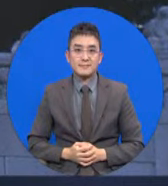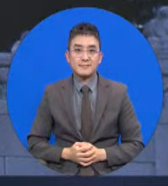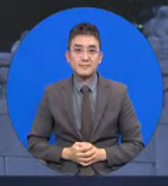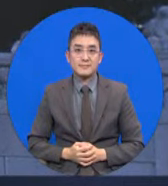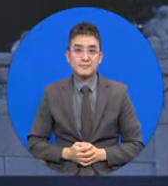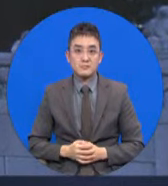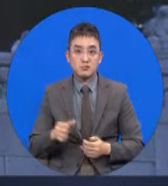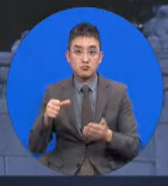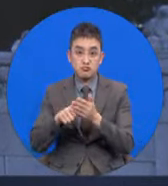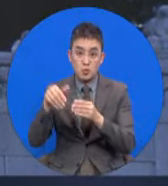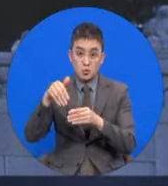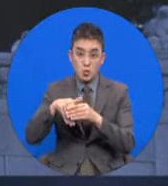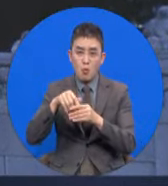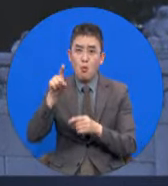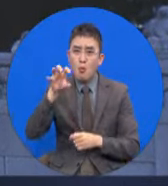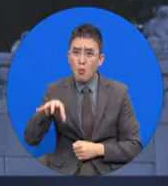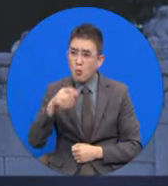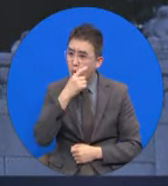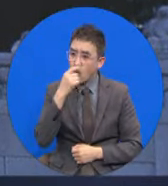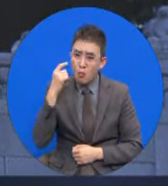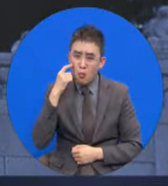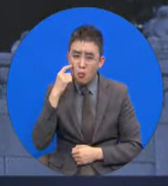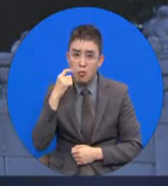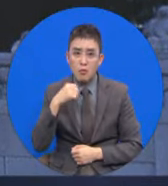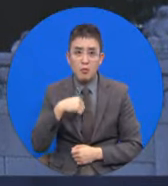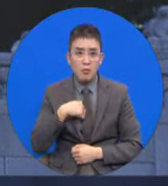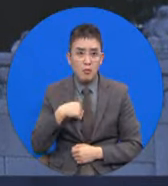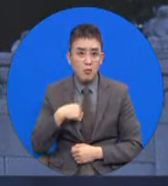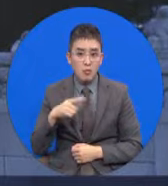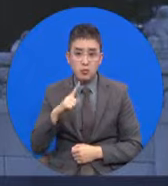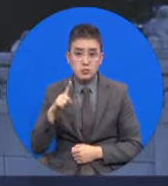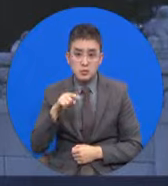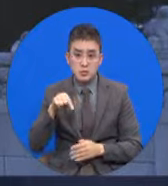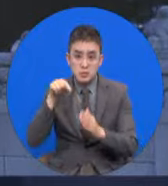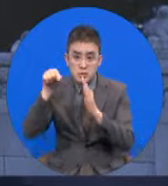투표소 확인 어디서 하는지 궁금하신 분도 많을 것 같습니다. 내가 어디 가서 투표해야